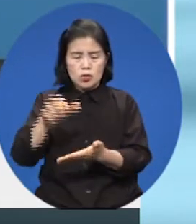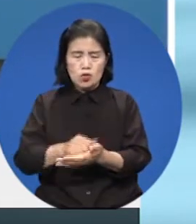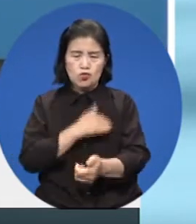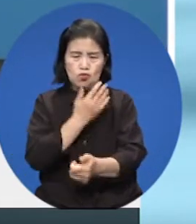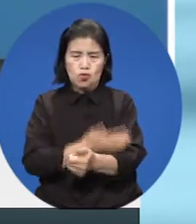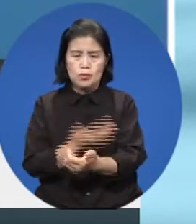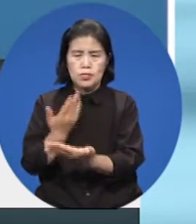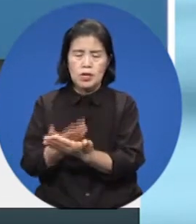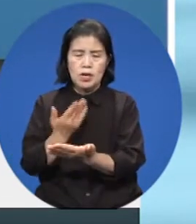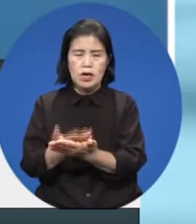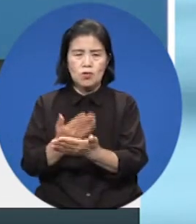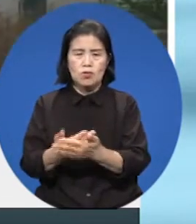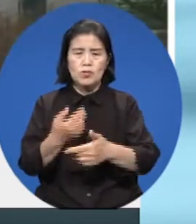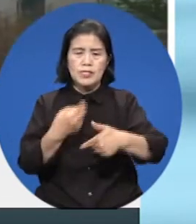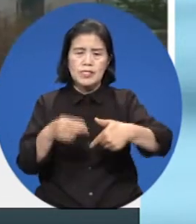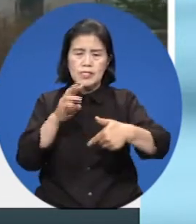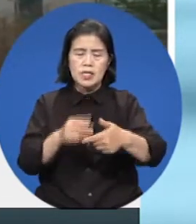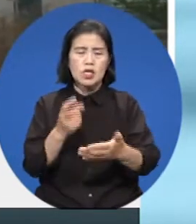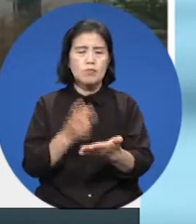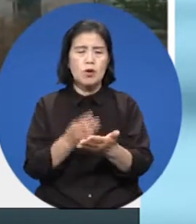이전시켜달라고 인천지방법원에